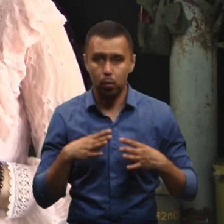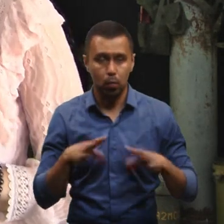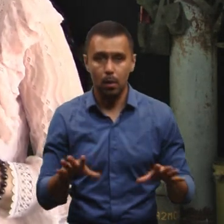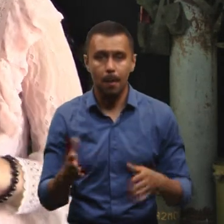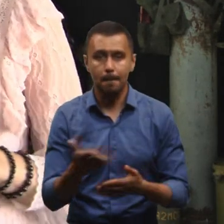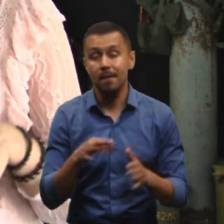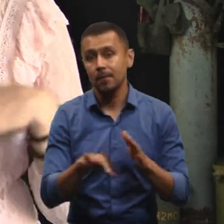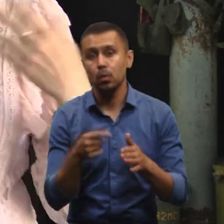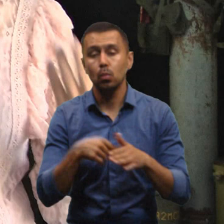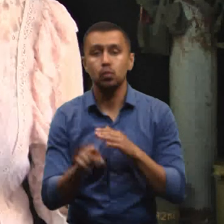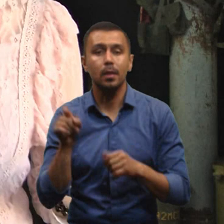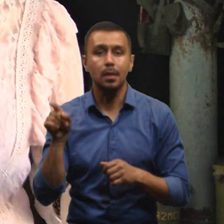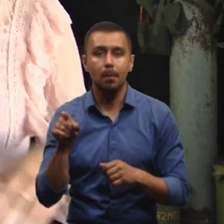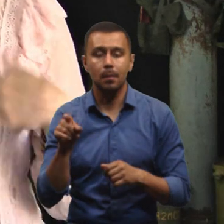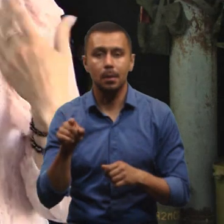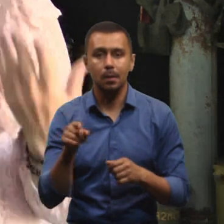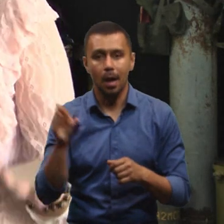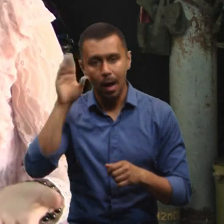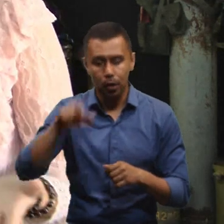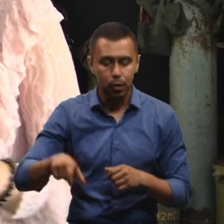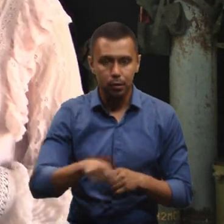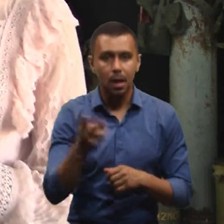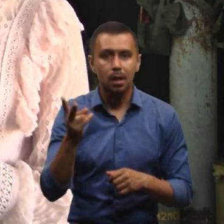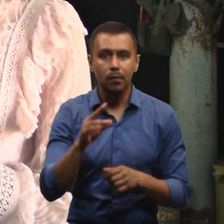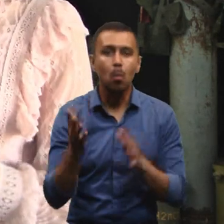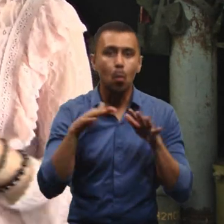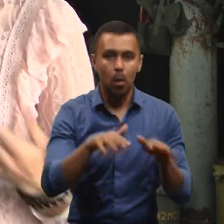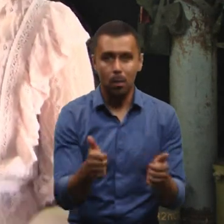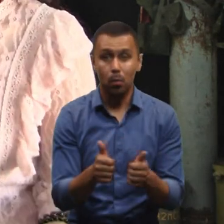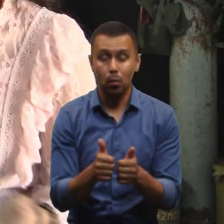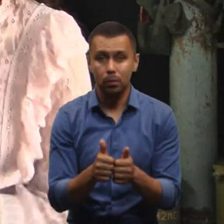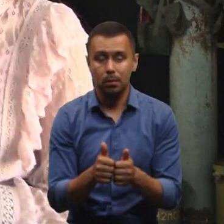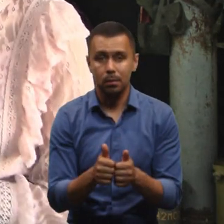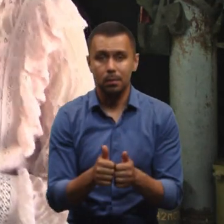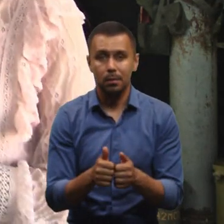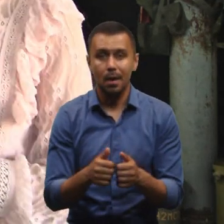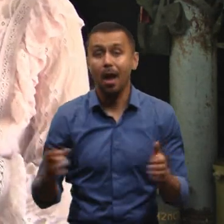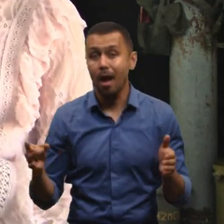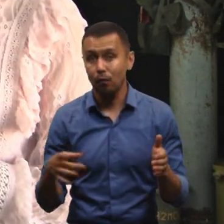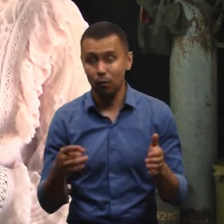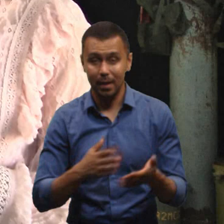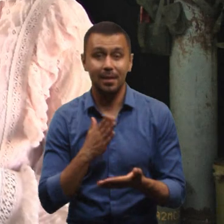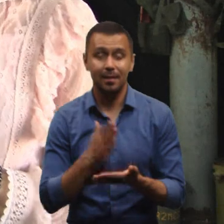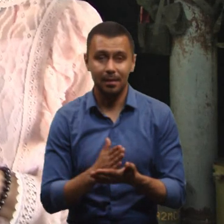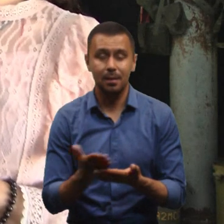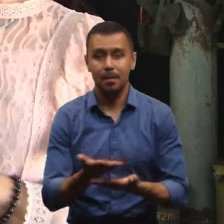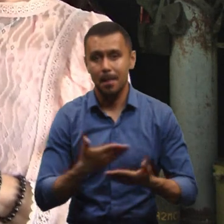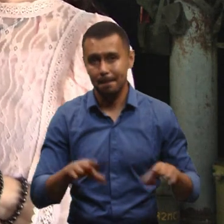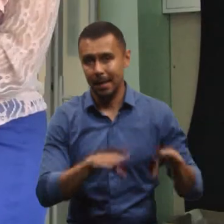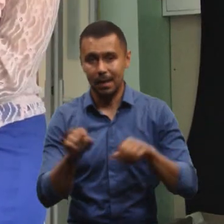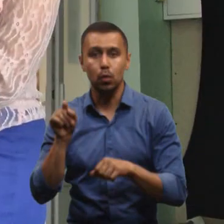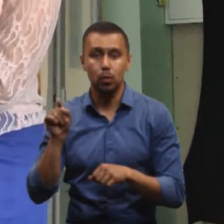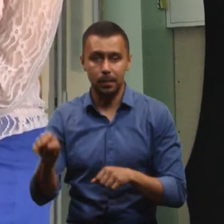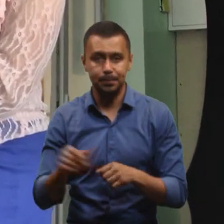ми вибрали, тому що там річка, там два морі, там кавуни. От, і ми переїхали